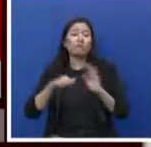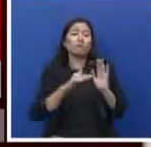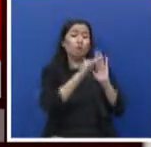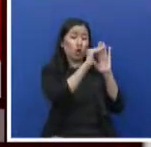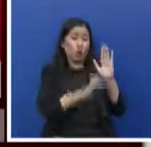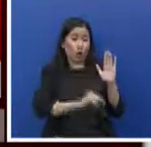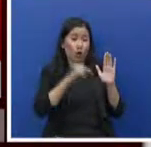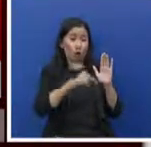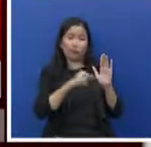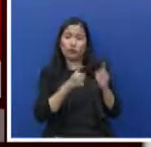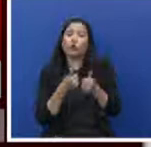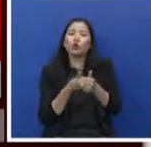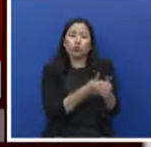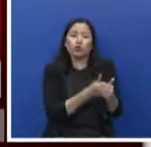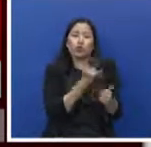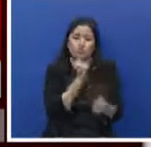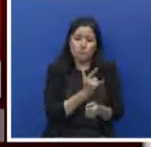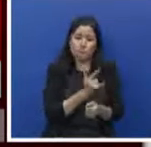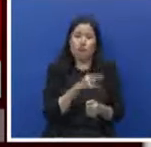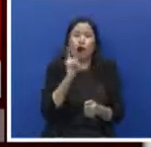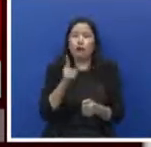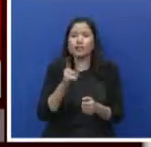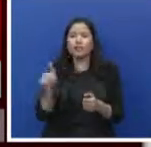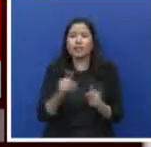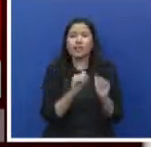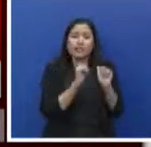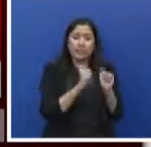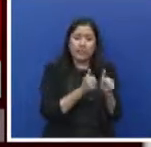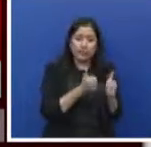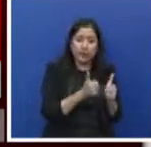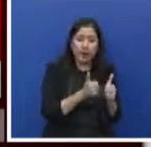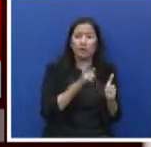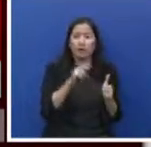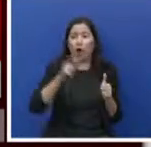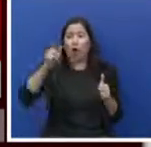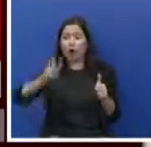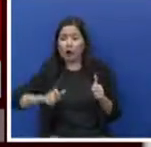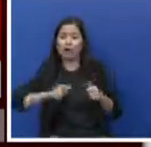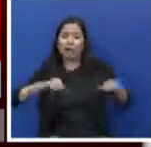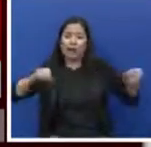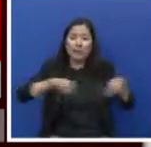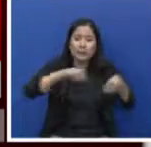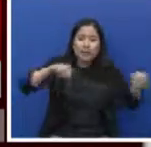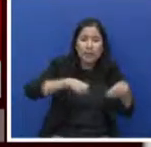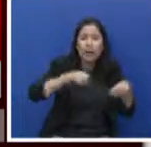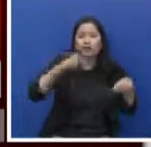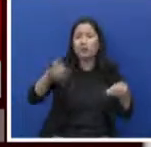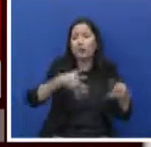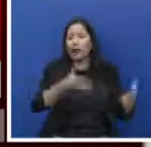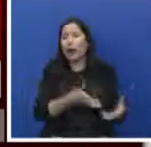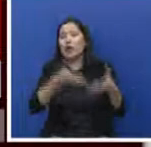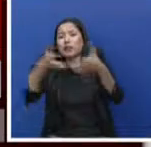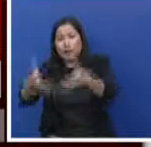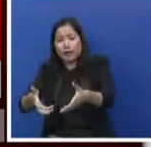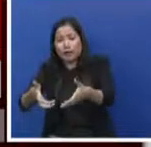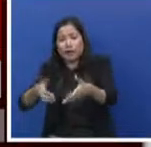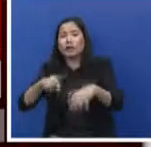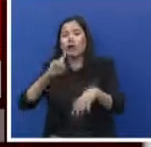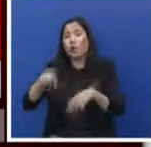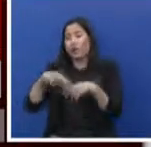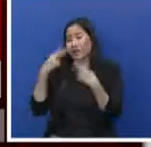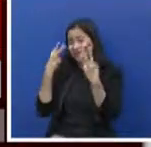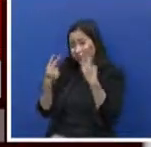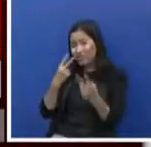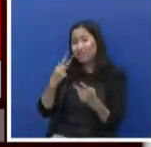kesehatan benar-benar diterapkan, baik dari proses penyiapannya maupun orang yang menyiapkan sampai proses pengantarannya. Kemudian kalau kita